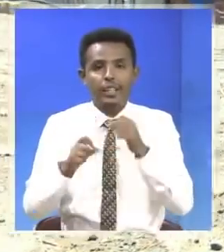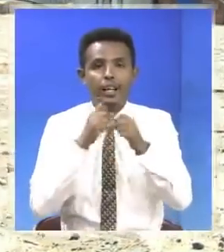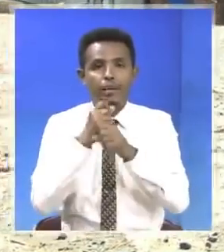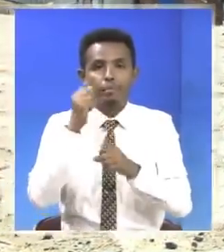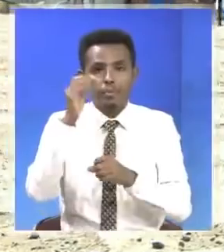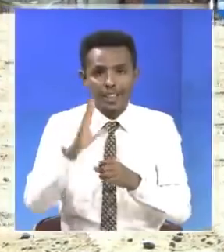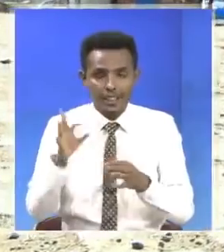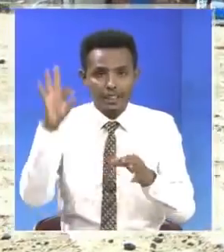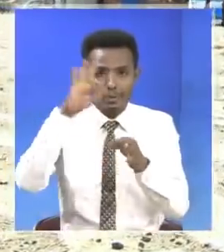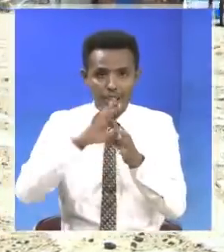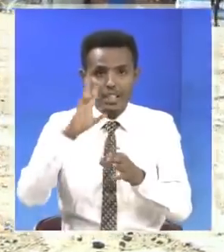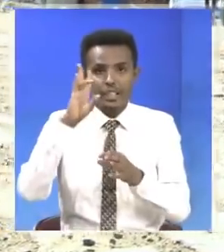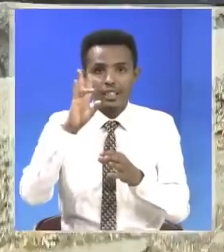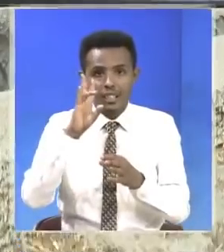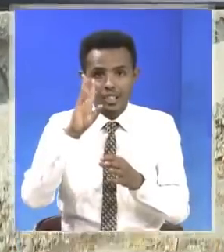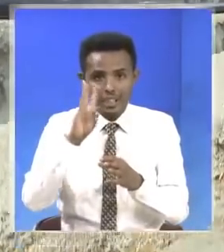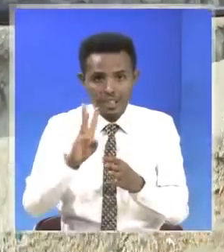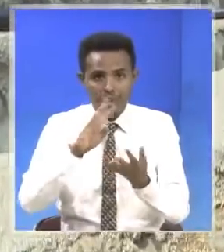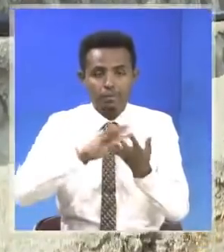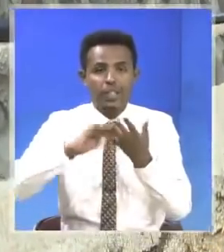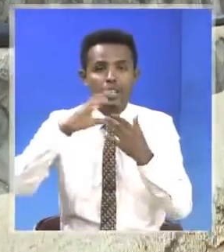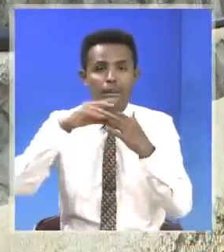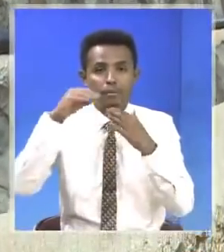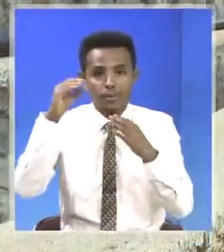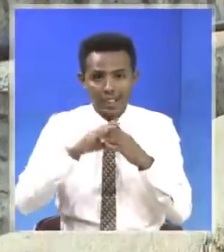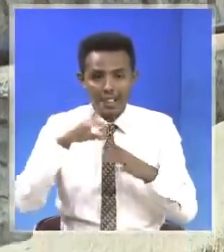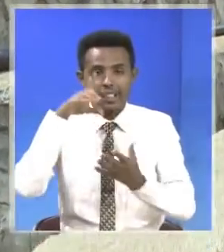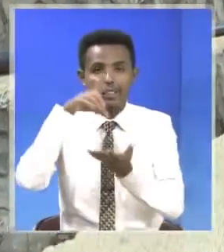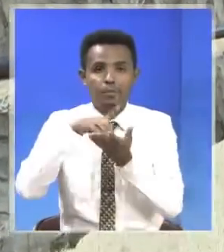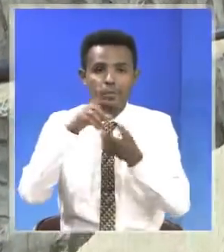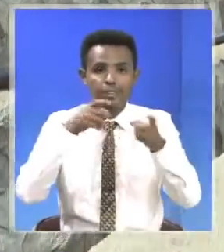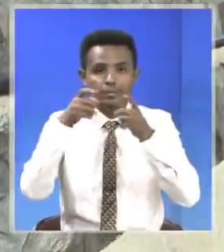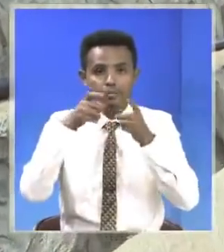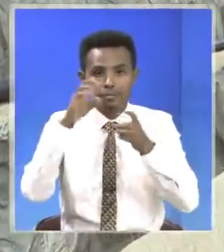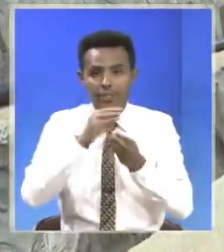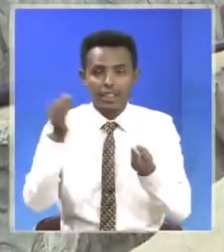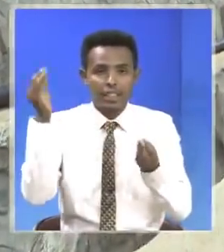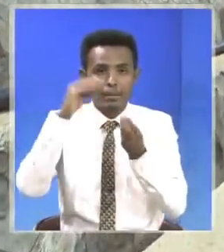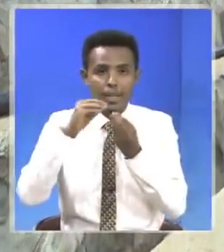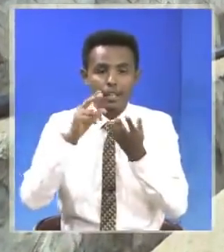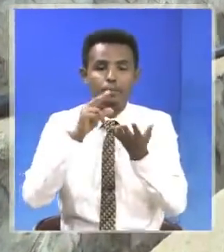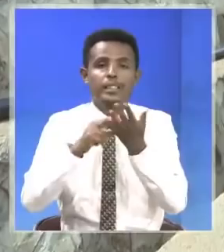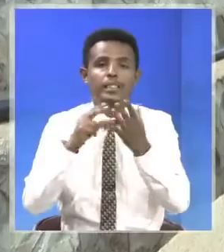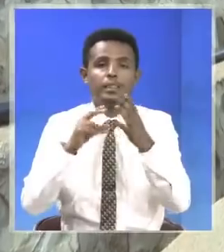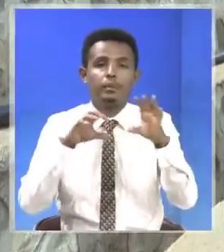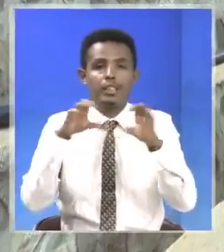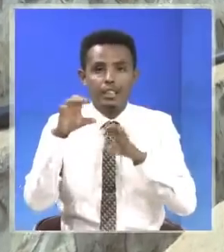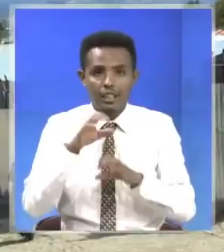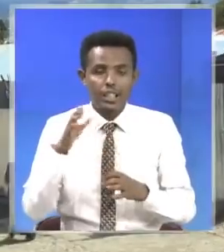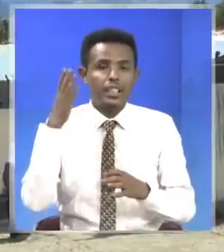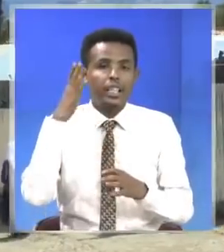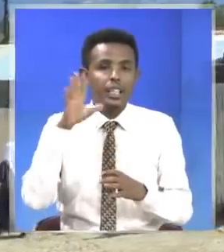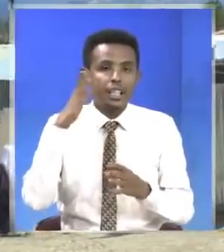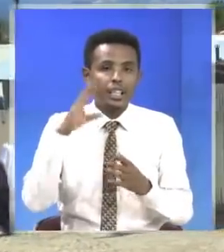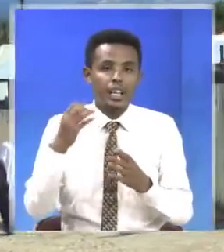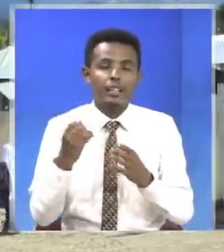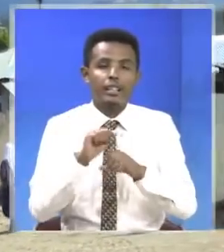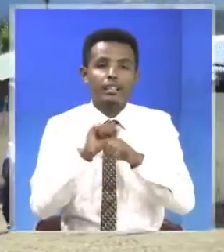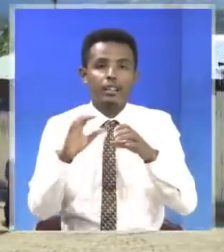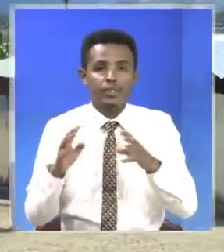የተመደበላትን 6 ሚሊዮን ብር ከከተማ አስተዳደሩና ከክልሉ መንግስት ከተገኘ ተጨማሪ በጀት ጋር በማቀናጀት የጌጠኛ ድንጋይ ንጣፍ